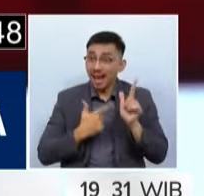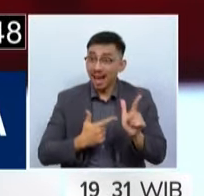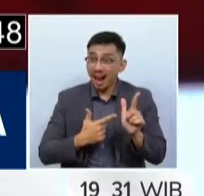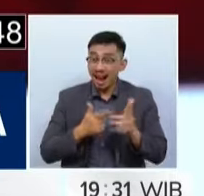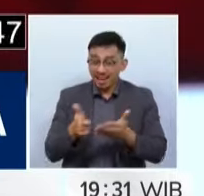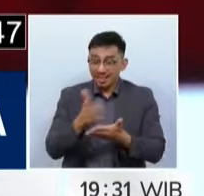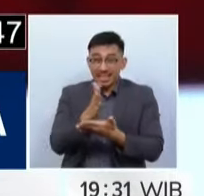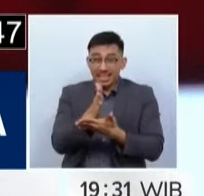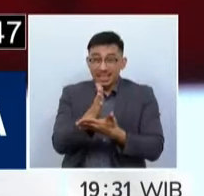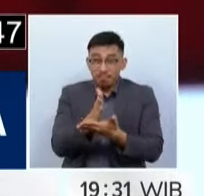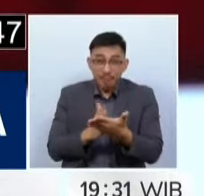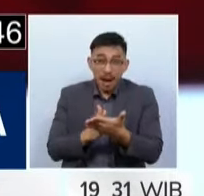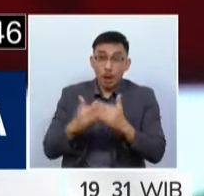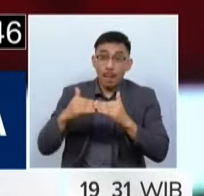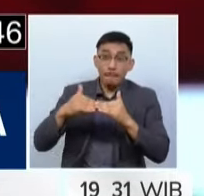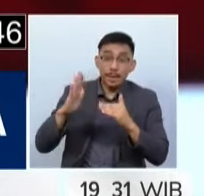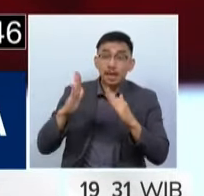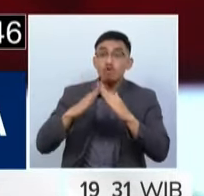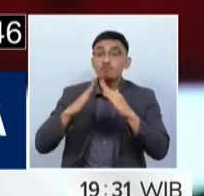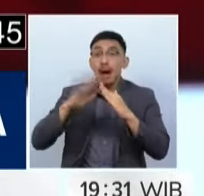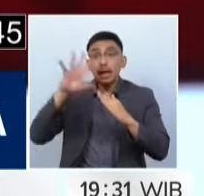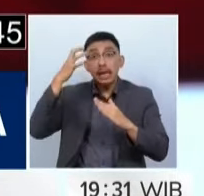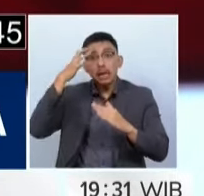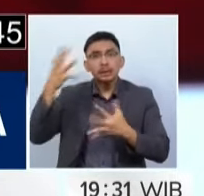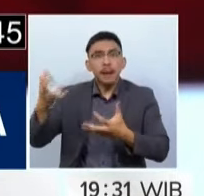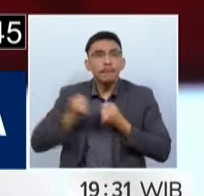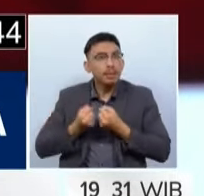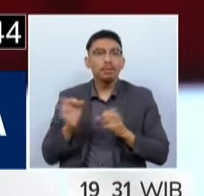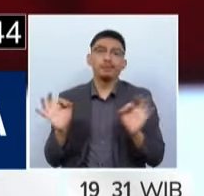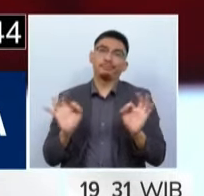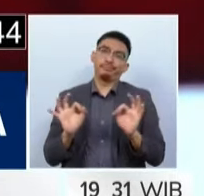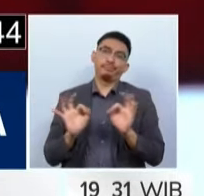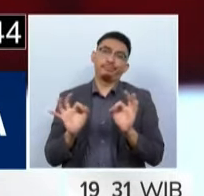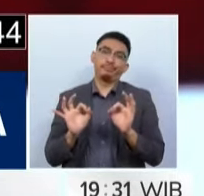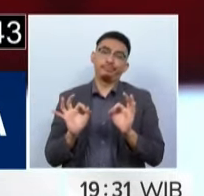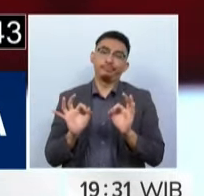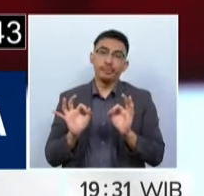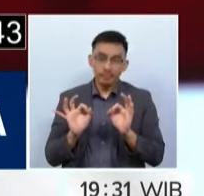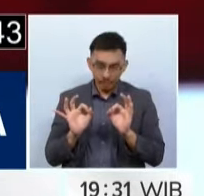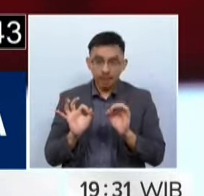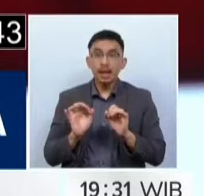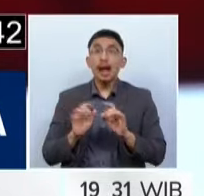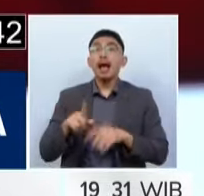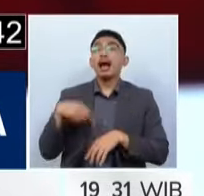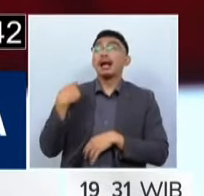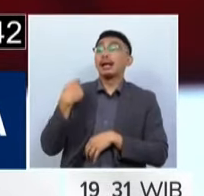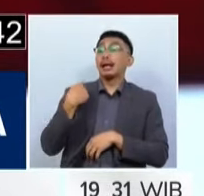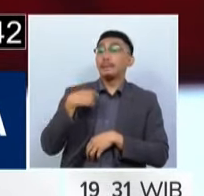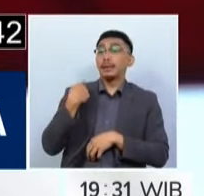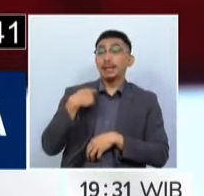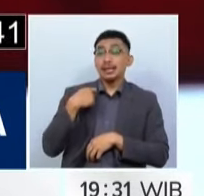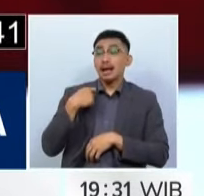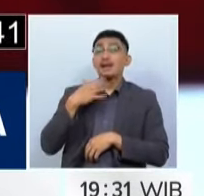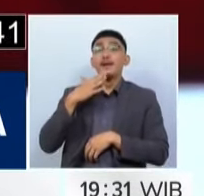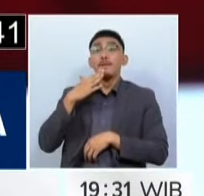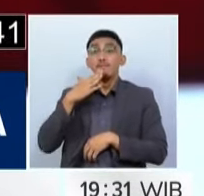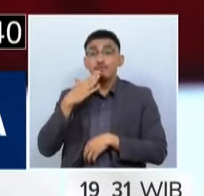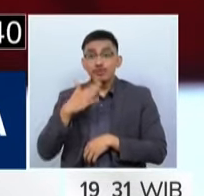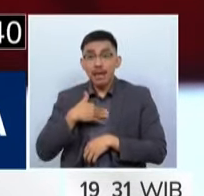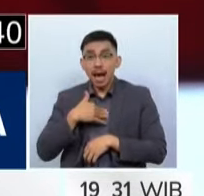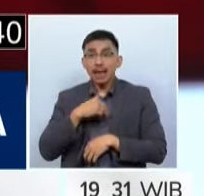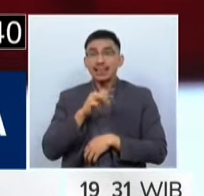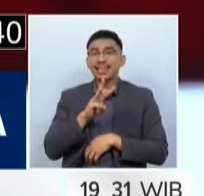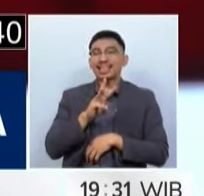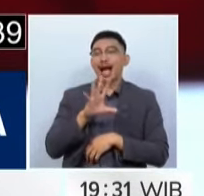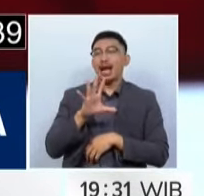rumah dinas sementara menterinya punya menurut Pak Jokowi punya lebih dari 340 hektar tanah di Republik ini